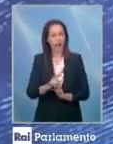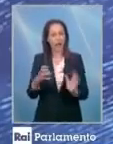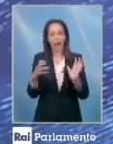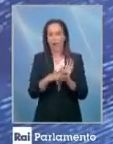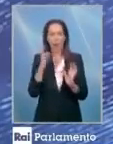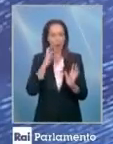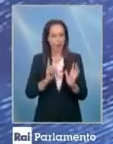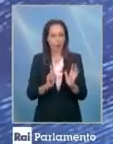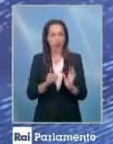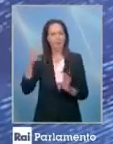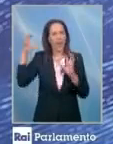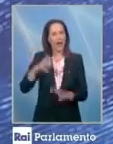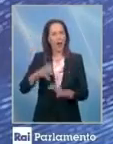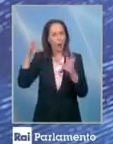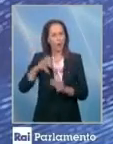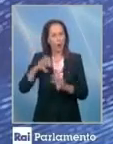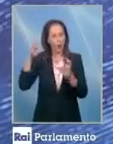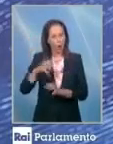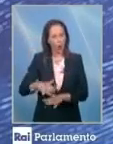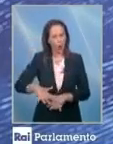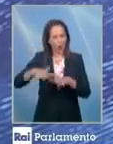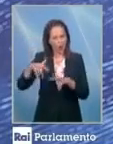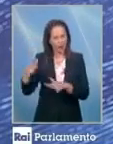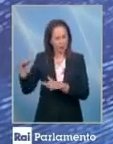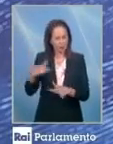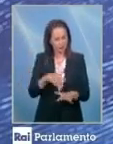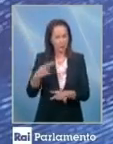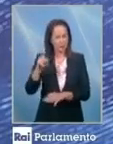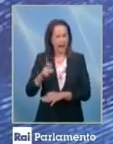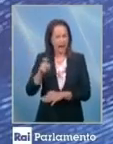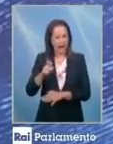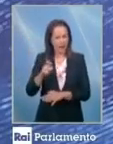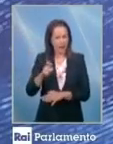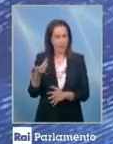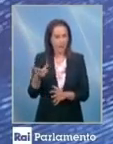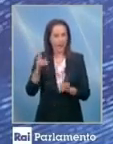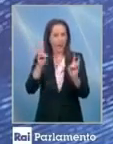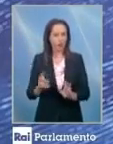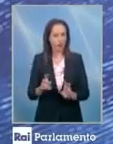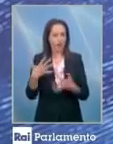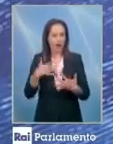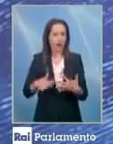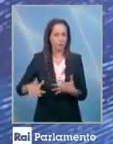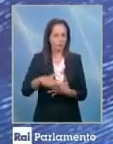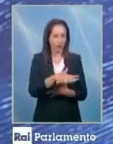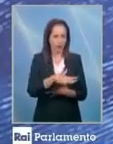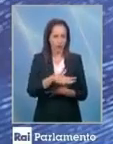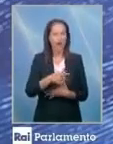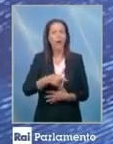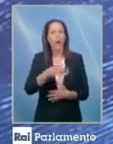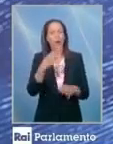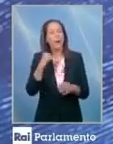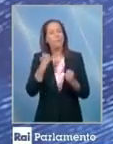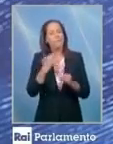Parliamo dell'alluvione delle Marche, perché ha riproposto drammaticamente il tema dell'emergenza ambientale. Con quali priorità per la